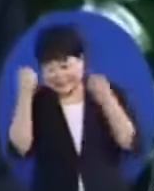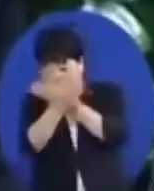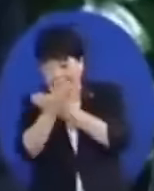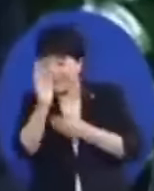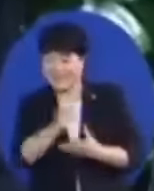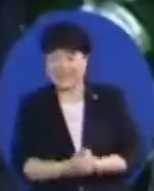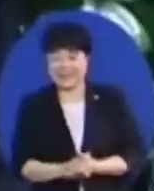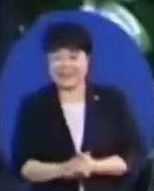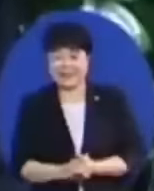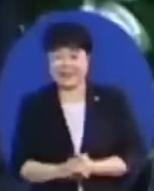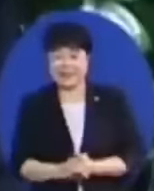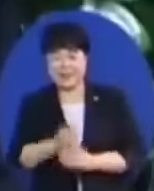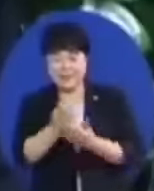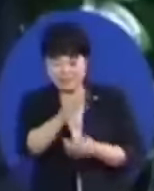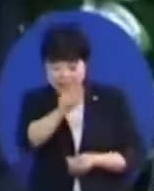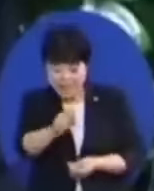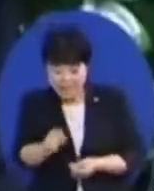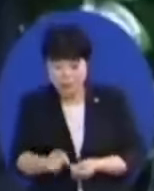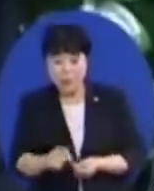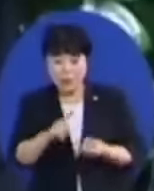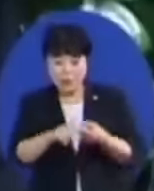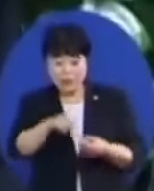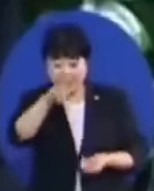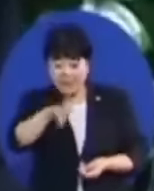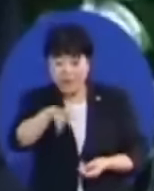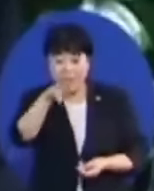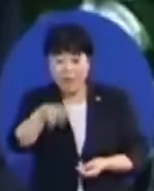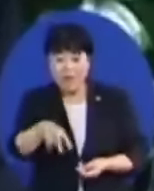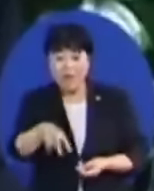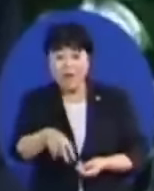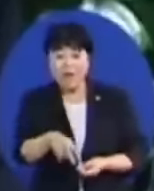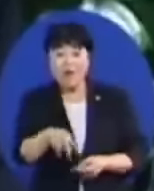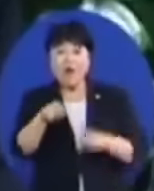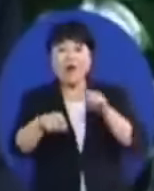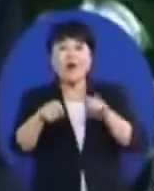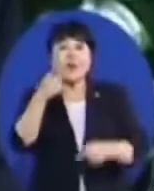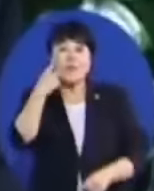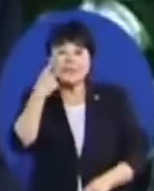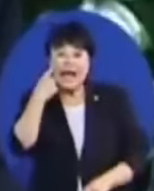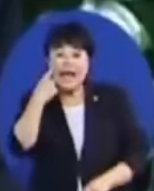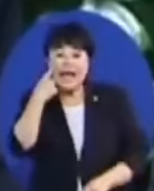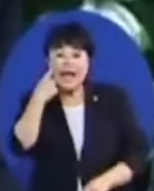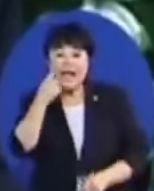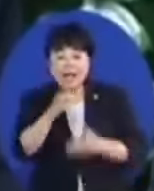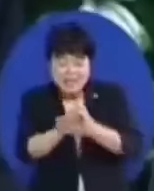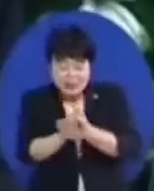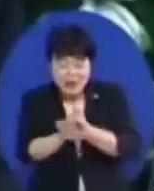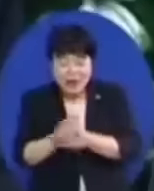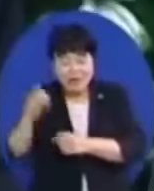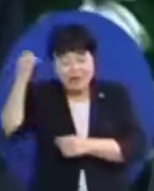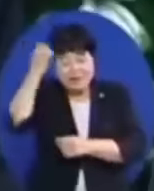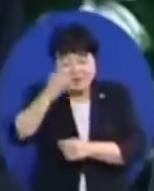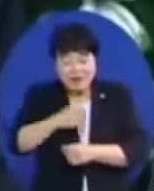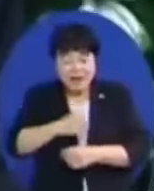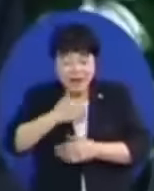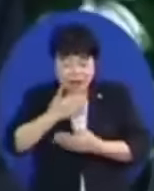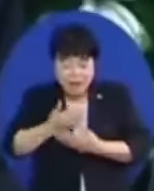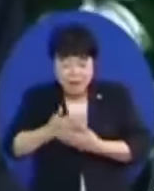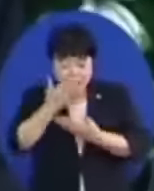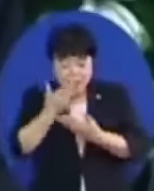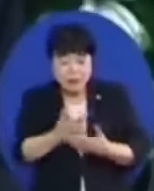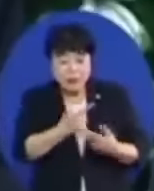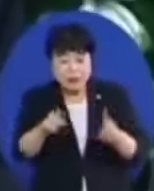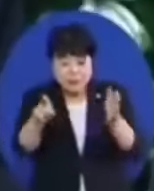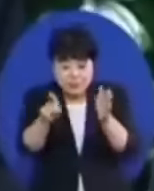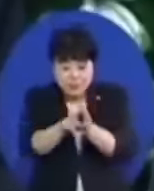성경에 기록되어 있으니 읽고 난 다음에 우리 이대로 우리도 해보자. 기도하고 성령의 감동을 받아서